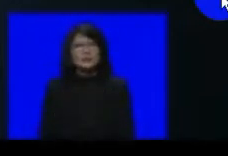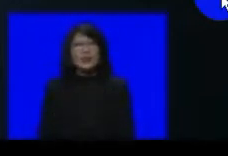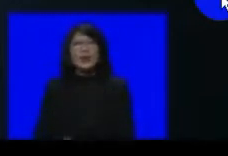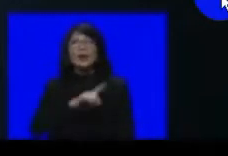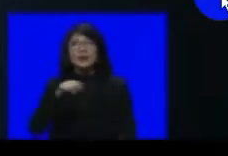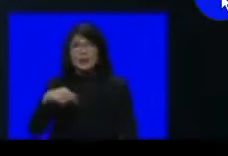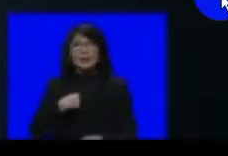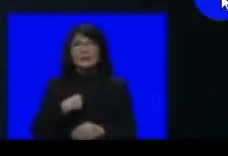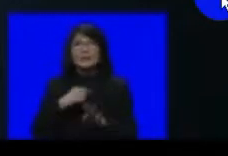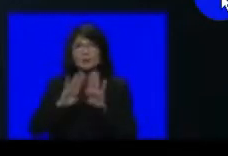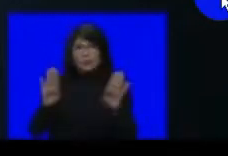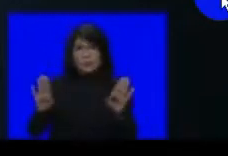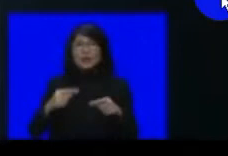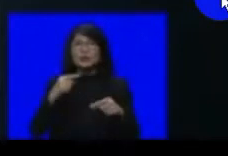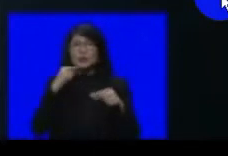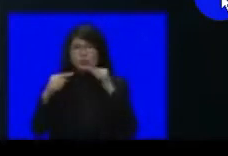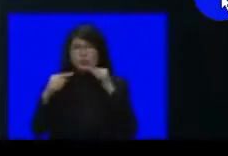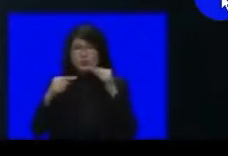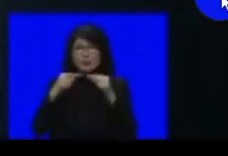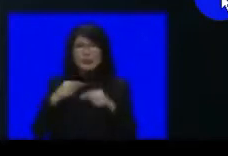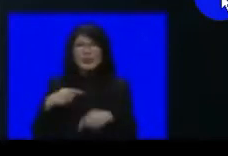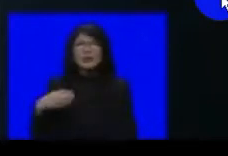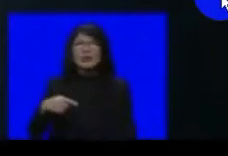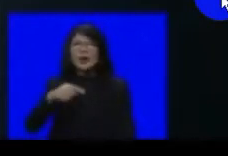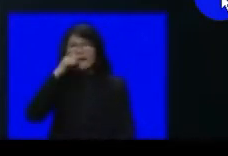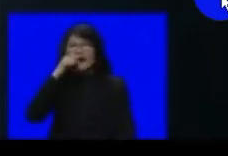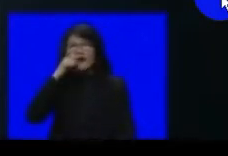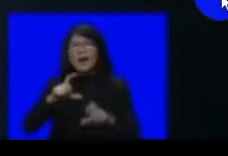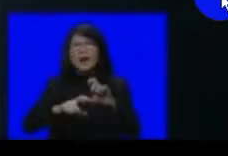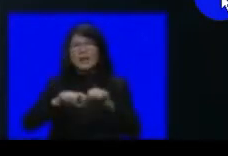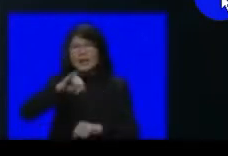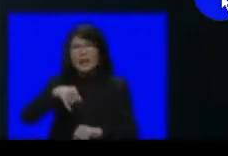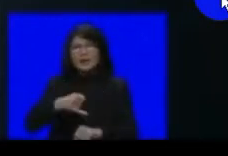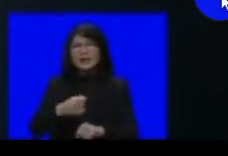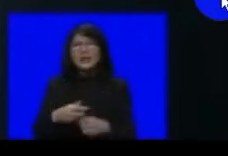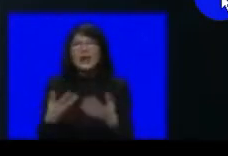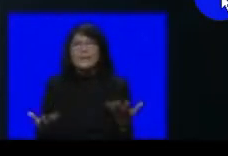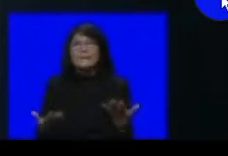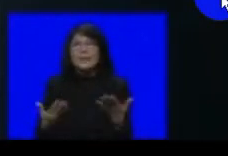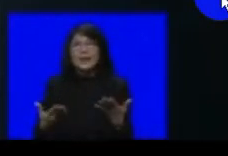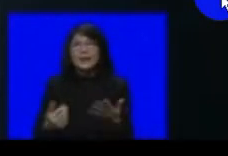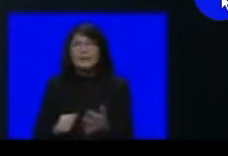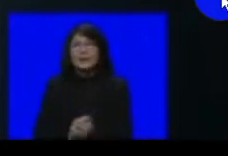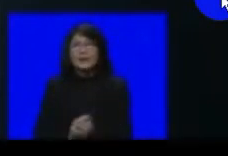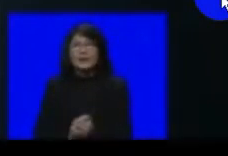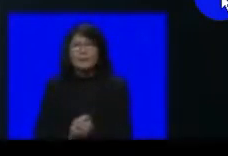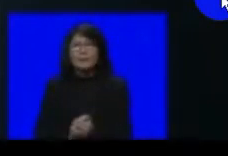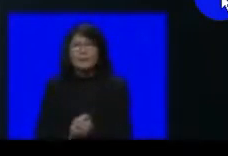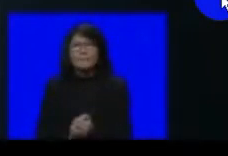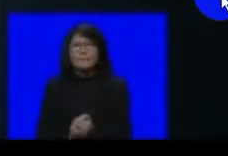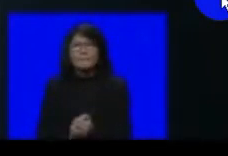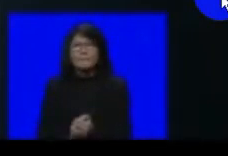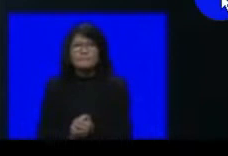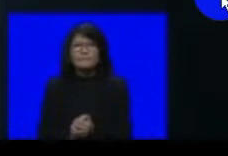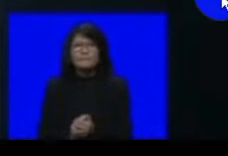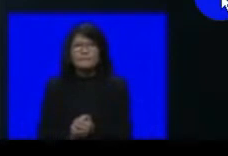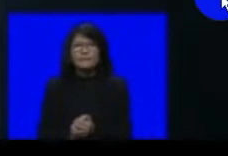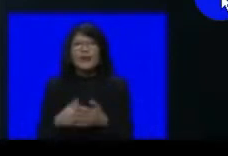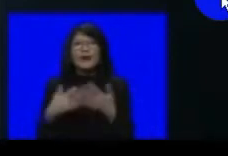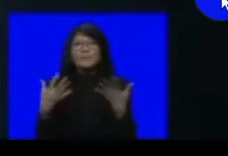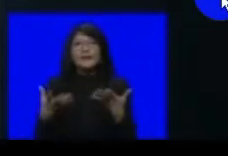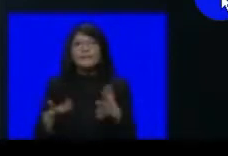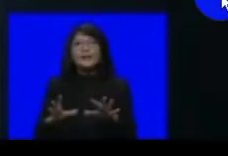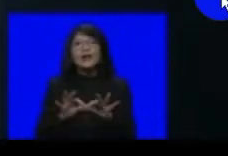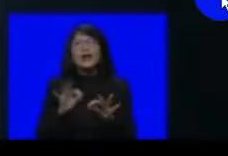membuka diri untuk berdiskusi, Pak Sekjen, kalau bisa kita duduk bagaimana menyikapi atau